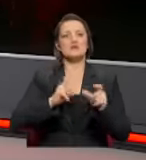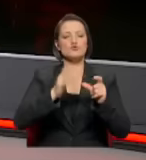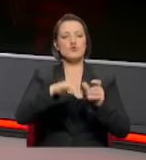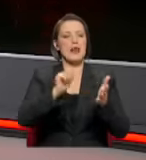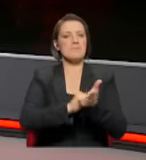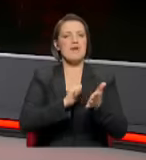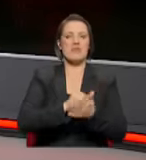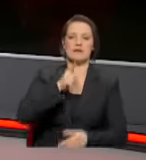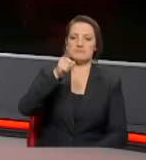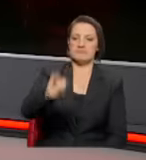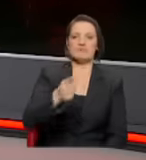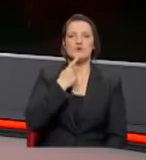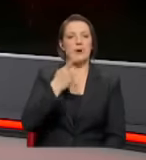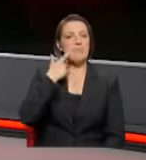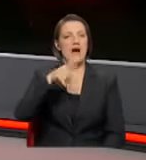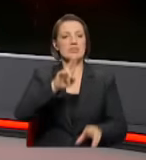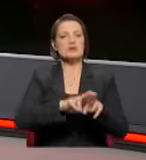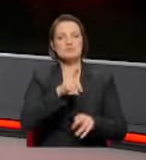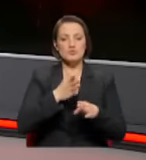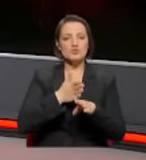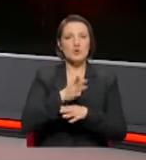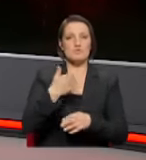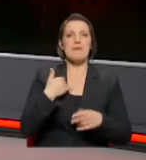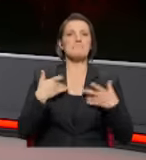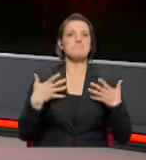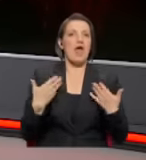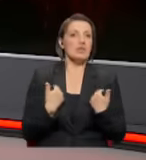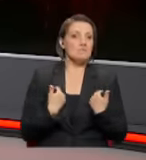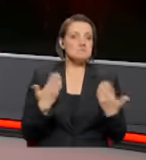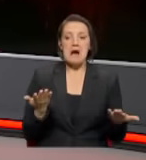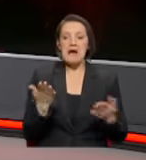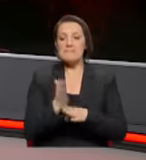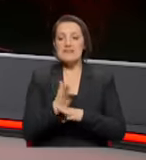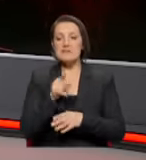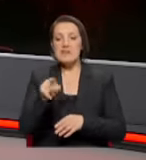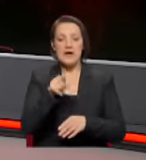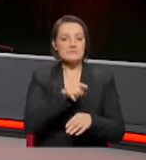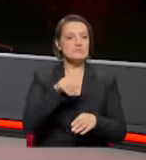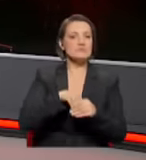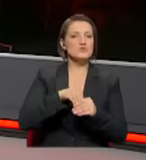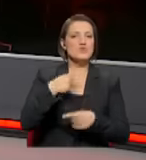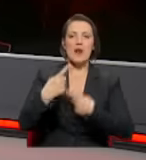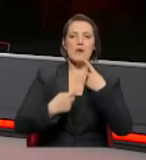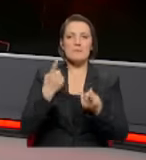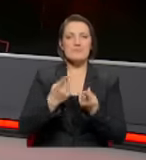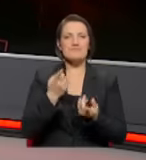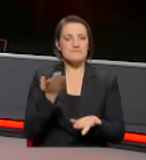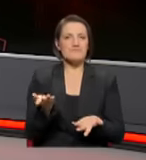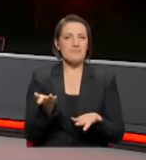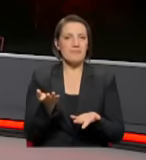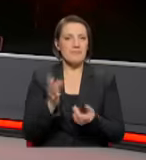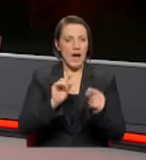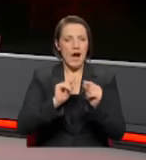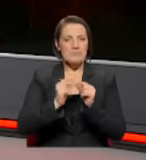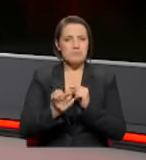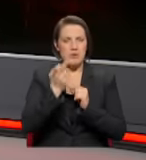Sosyal medyaya işaret ediyor bakanlık. Doğrusu şimdi ben meraklandım. Hangi ürünler için böyle iddialar var acaba? Ateş olmayan yerden